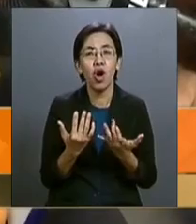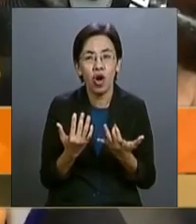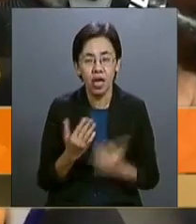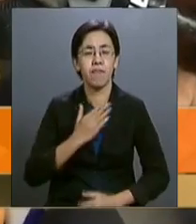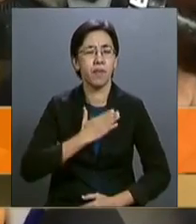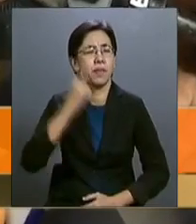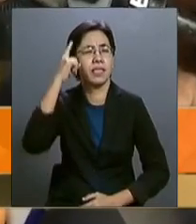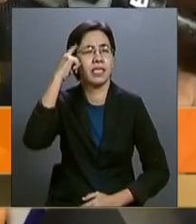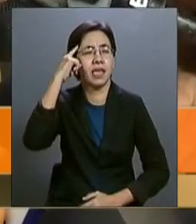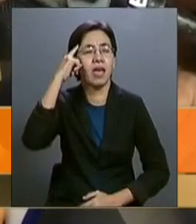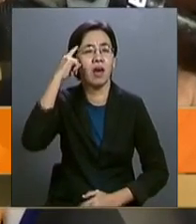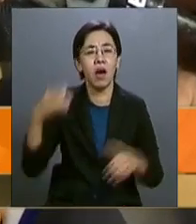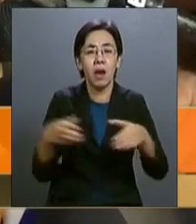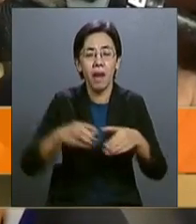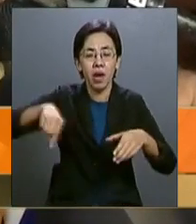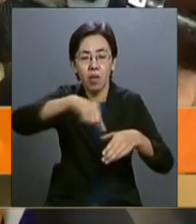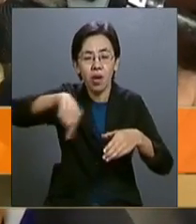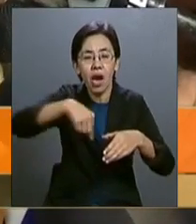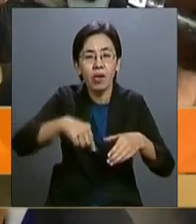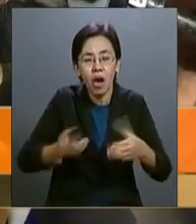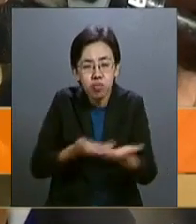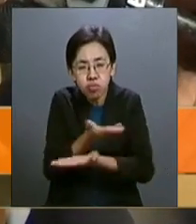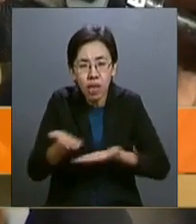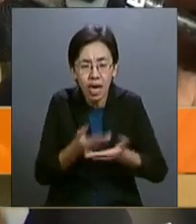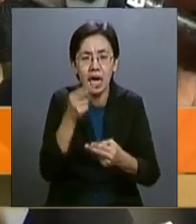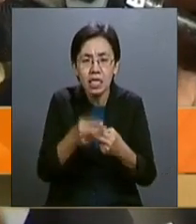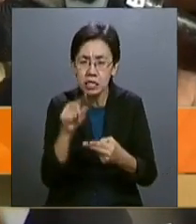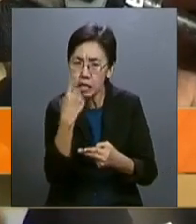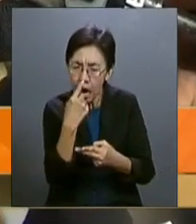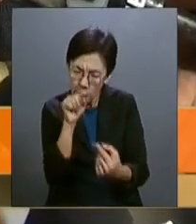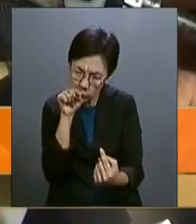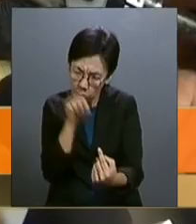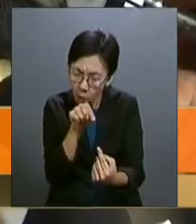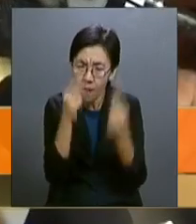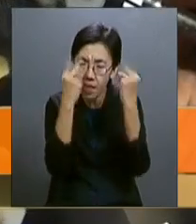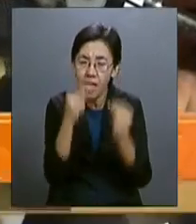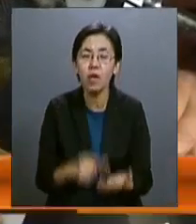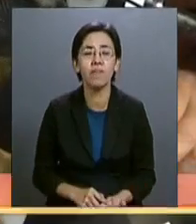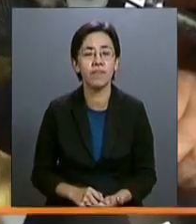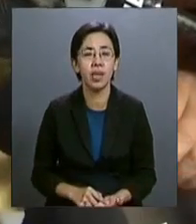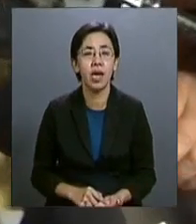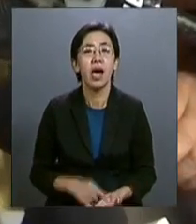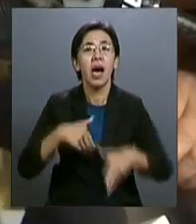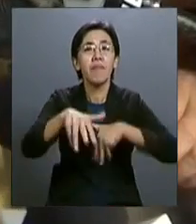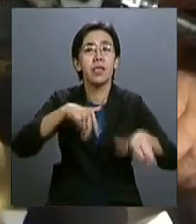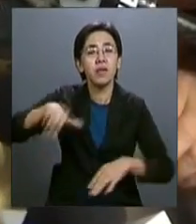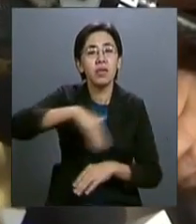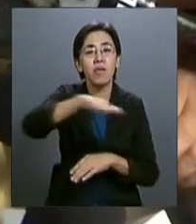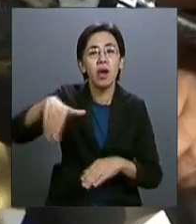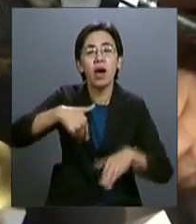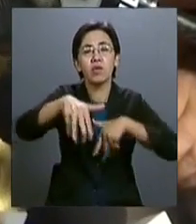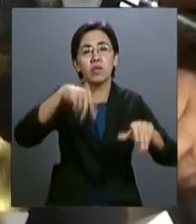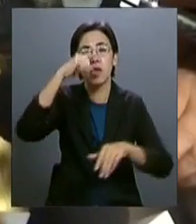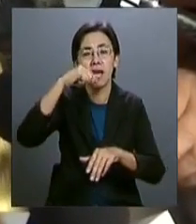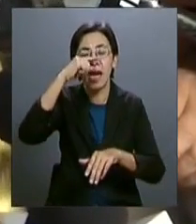เชื่อว่าเราทางพรรคก็จะพิจารณานะครับชื่อของบุคคลที่เหมาะสมที่จะนำเสนอต่อประชาชนพี่น้องชาวประชาชนชาว